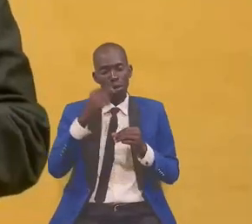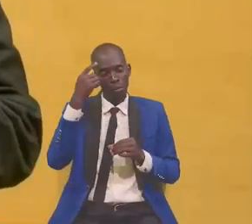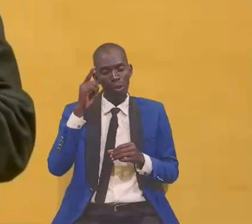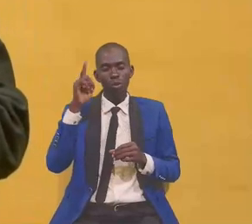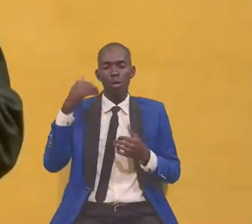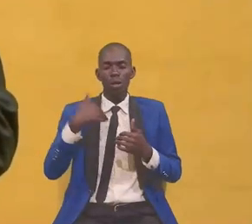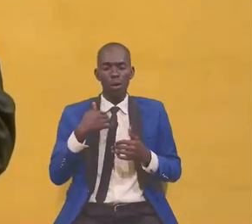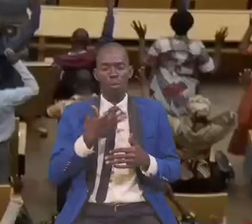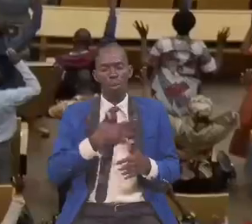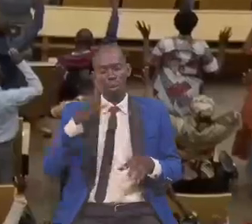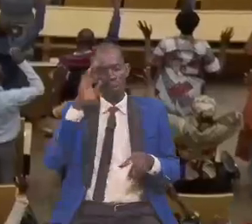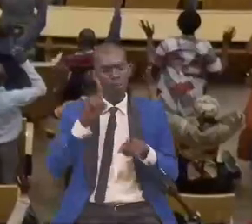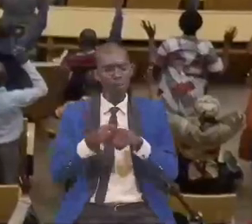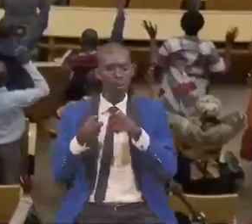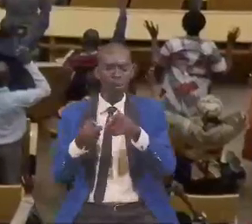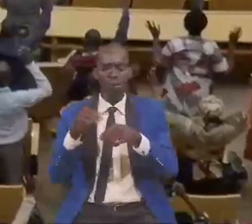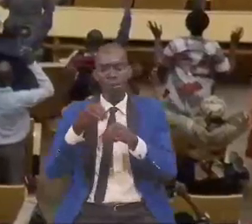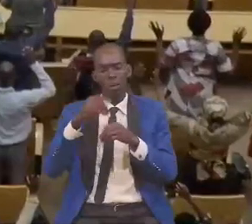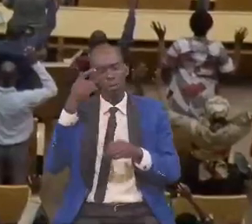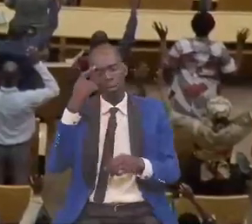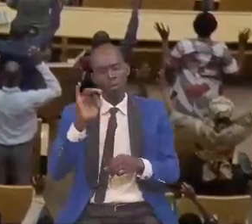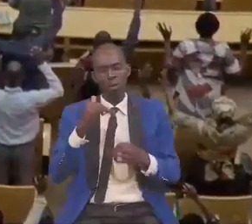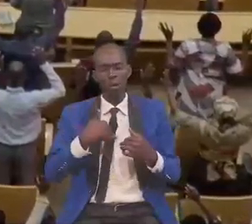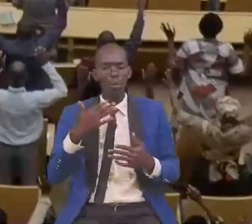Tu as mon frère à l'esprit.